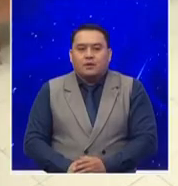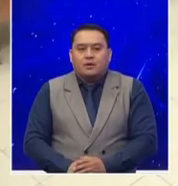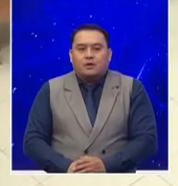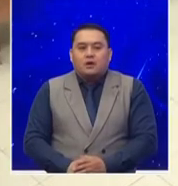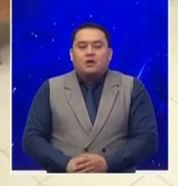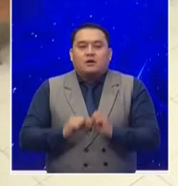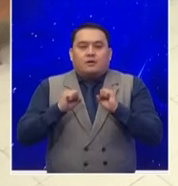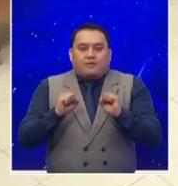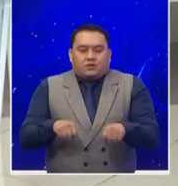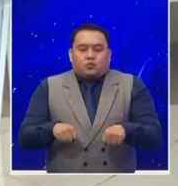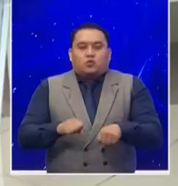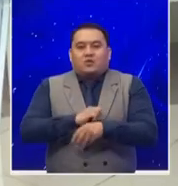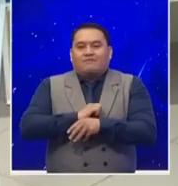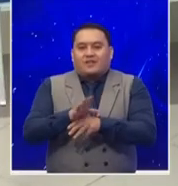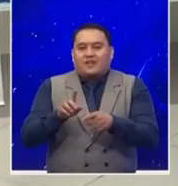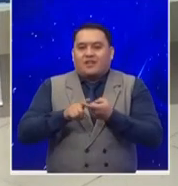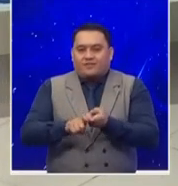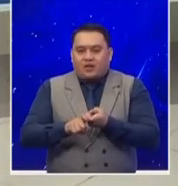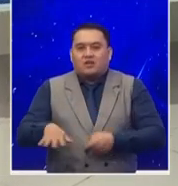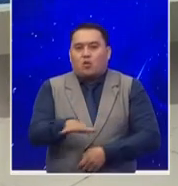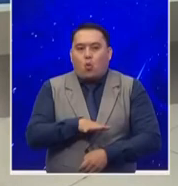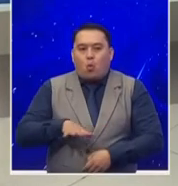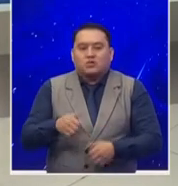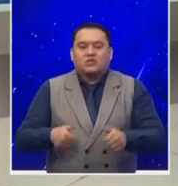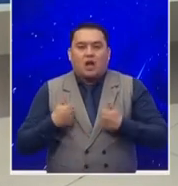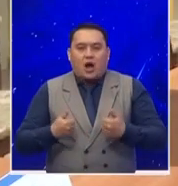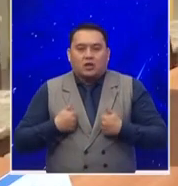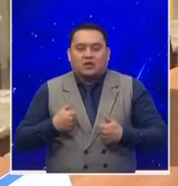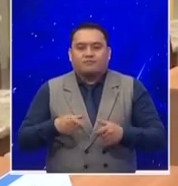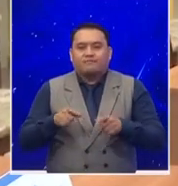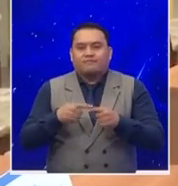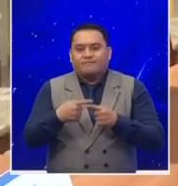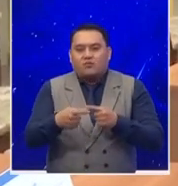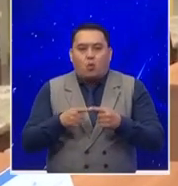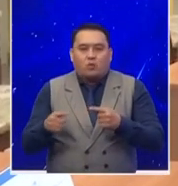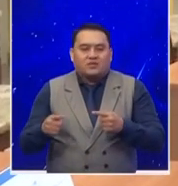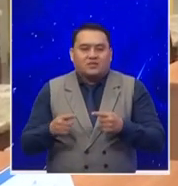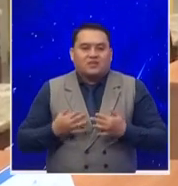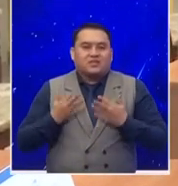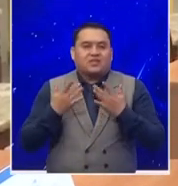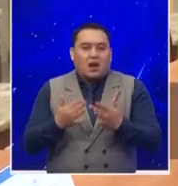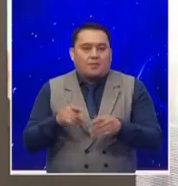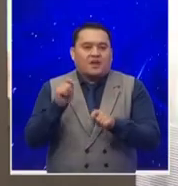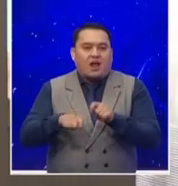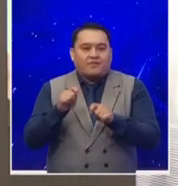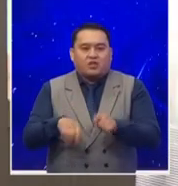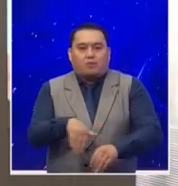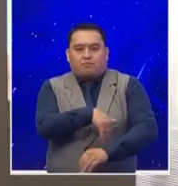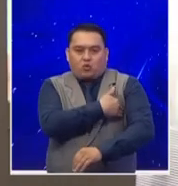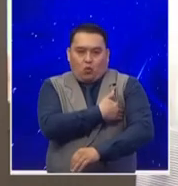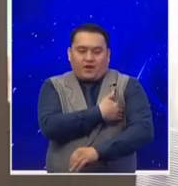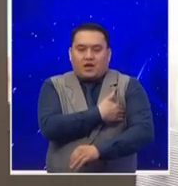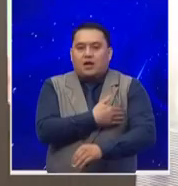разразившуюся на весь мир пандемию коронавируса, на всех участках стараются соблюсти санитарные требования. У входа проверяющие с